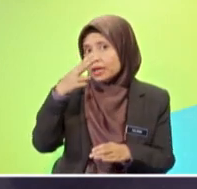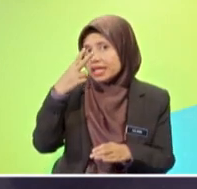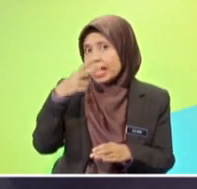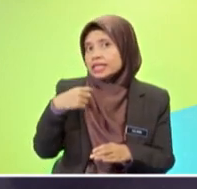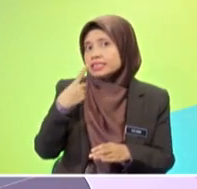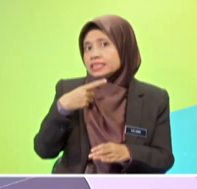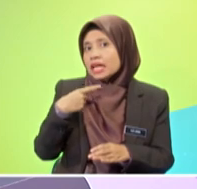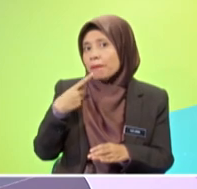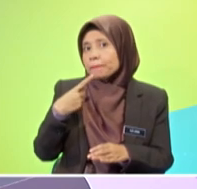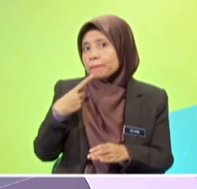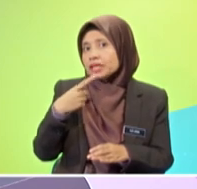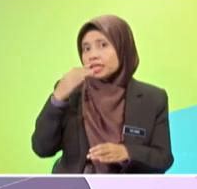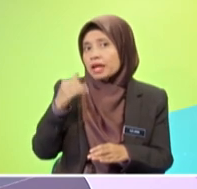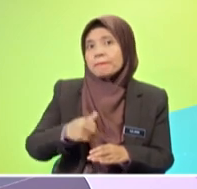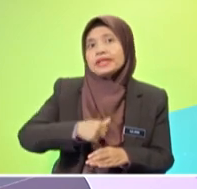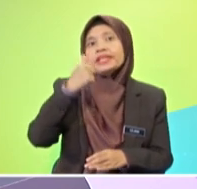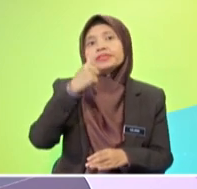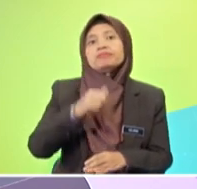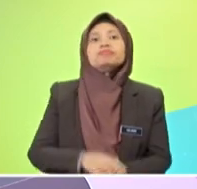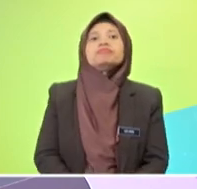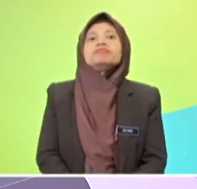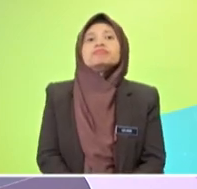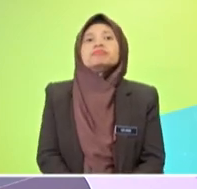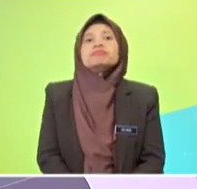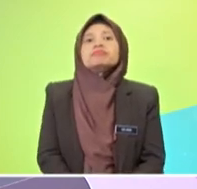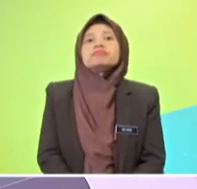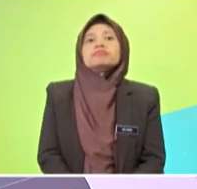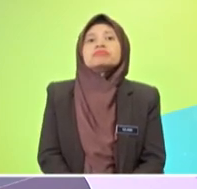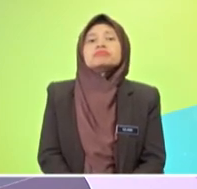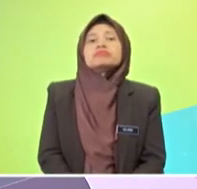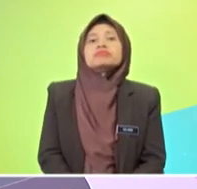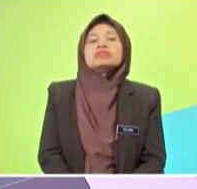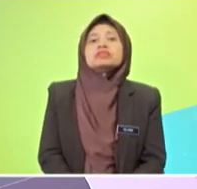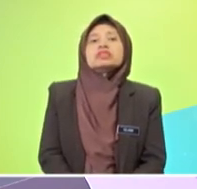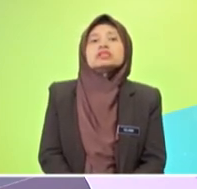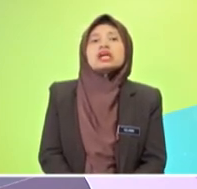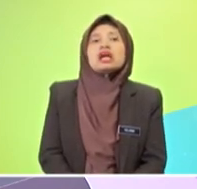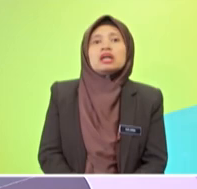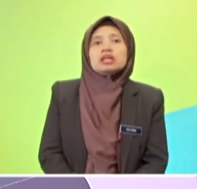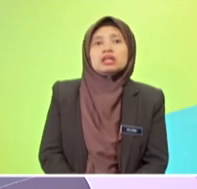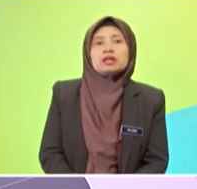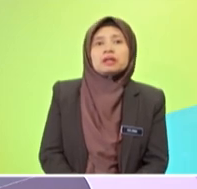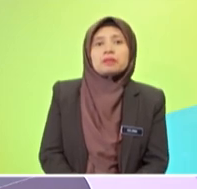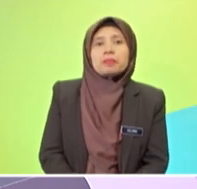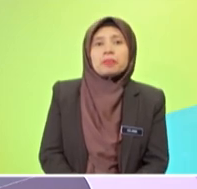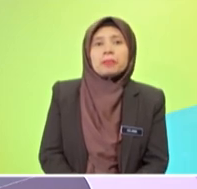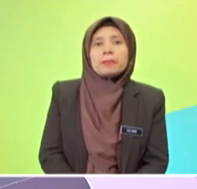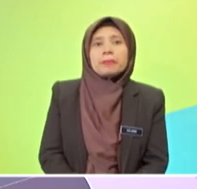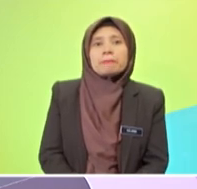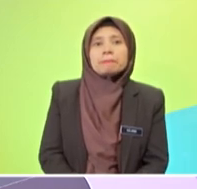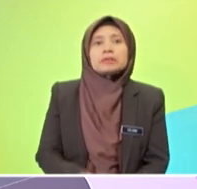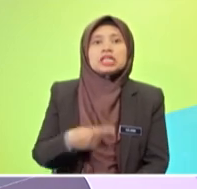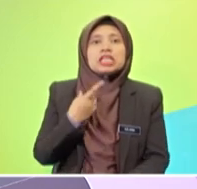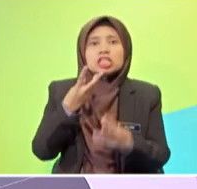siapa ya kumpulan mana yang menang Ya baik sesuai dengan tajuk kita kisah teladan macam yang saya bagi tahu tadi kita